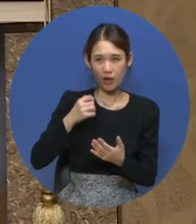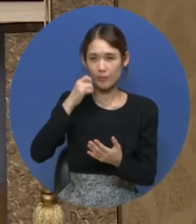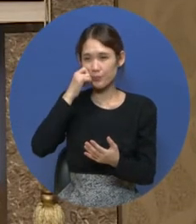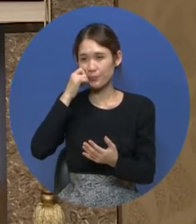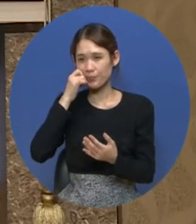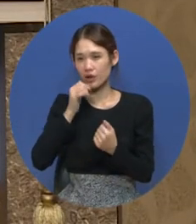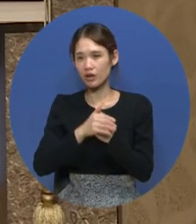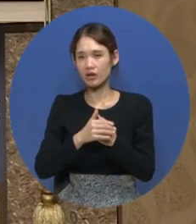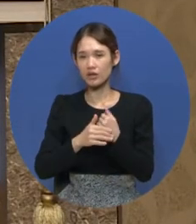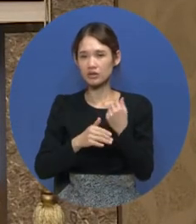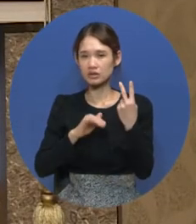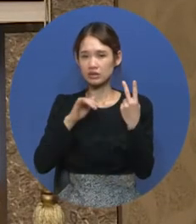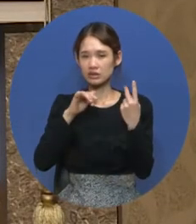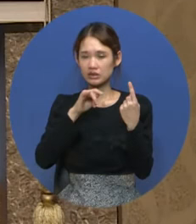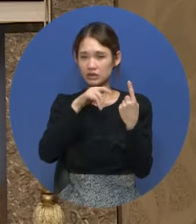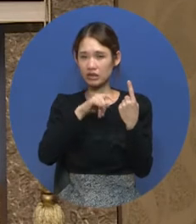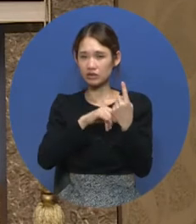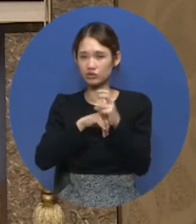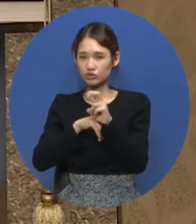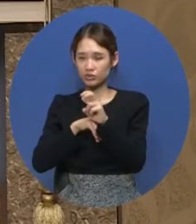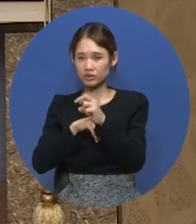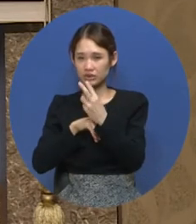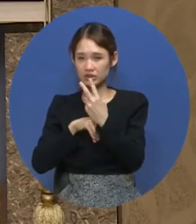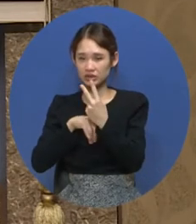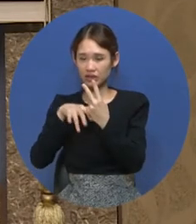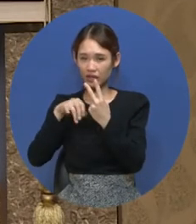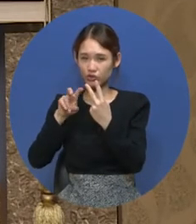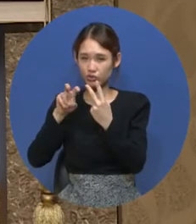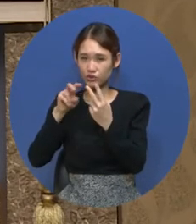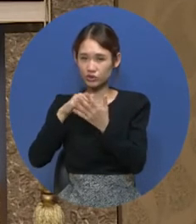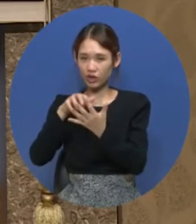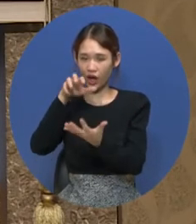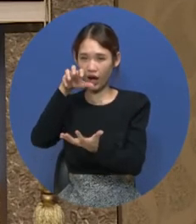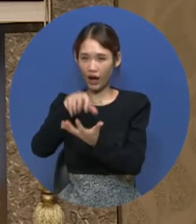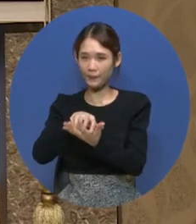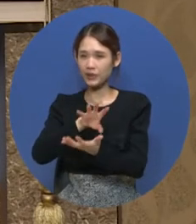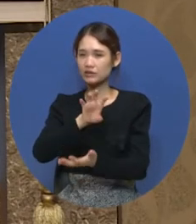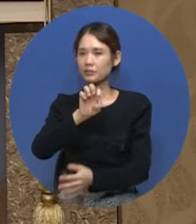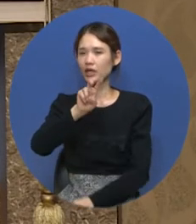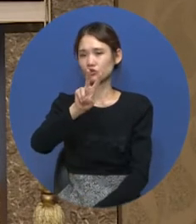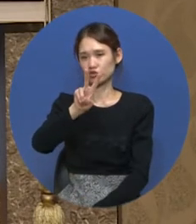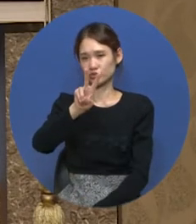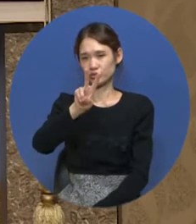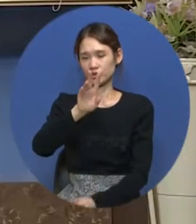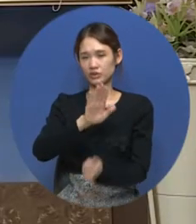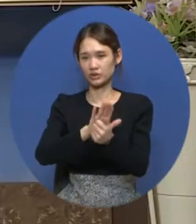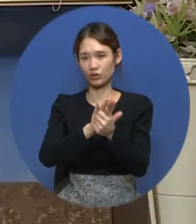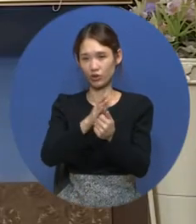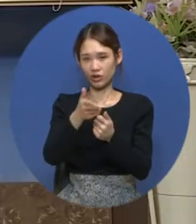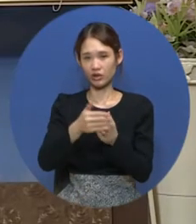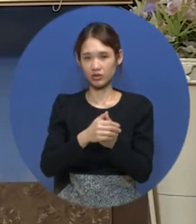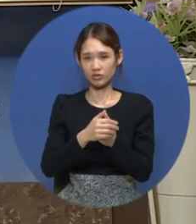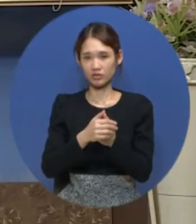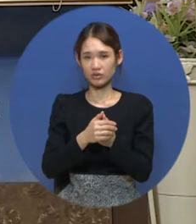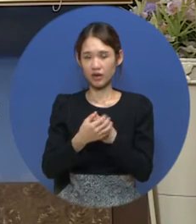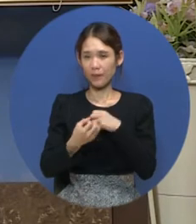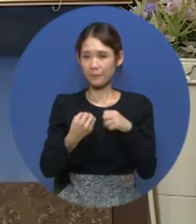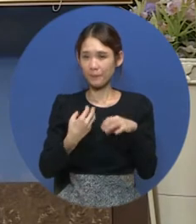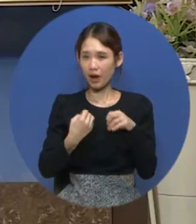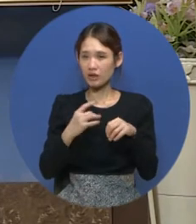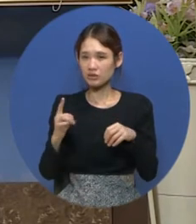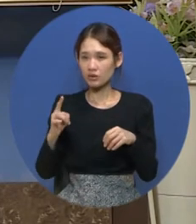1차에서 20명 2차에서 숨을 쓰며 그래서 42명을 지원했습니다 어 음 그 반응 들의